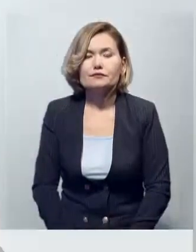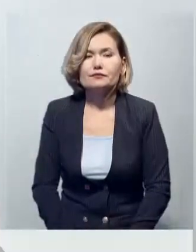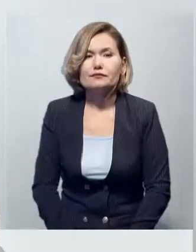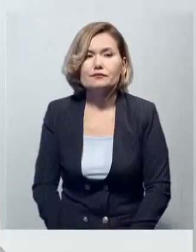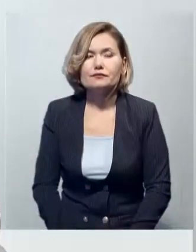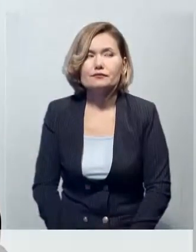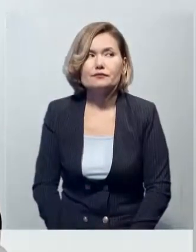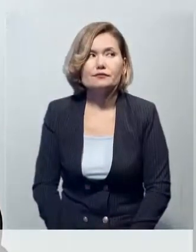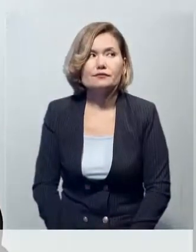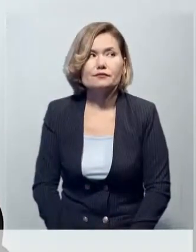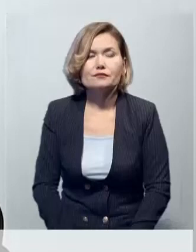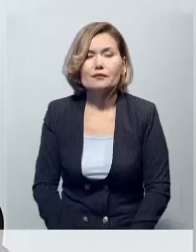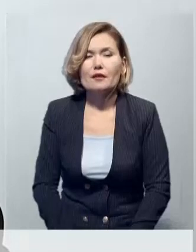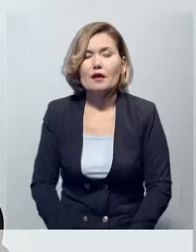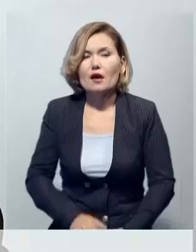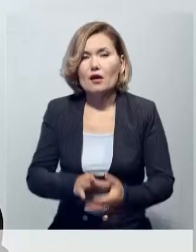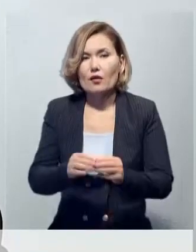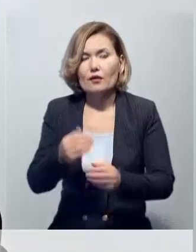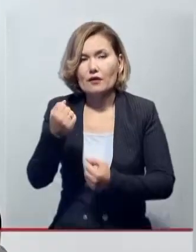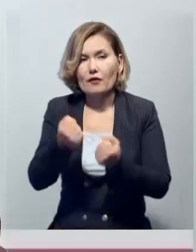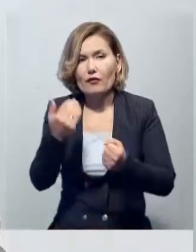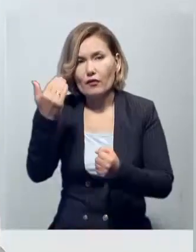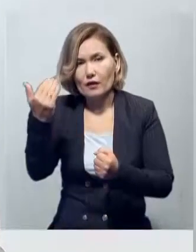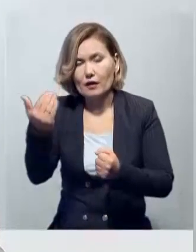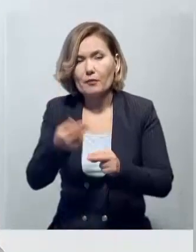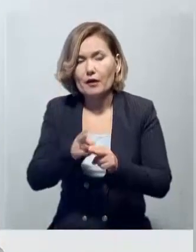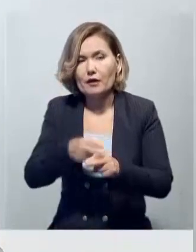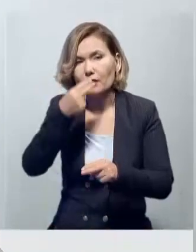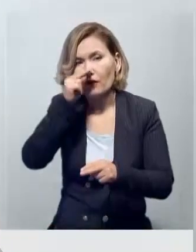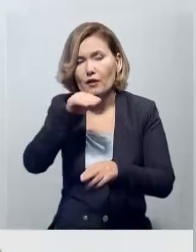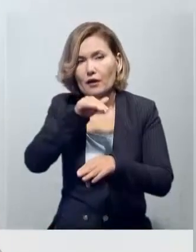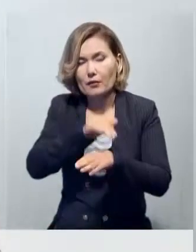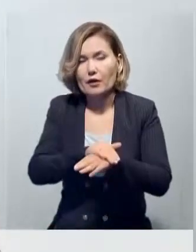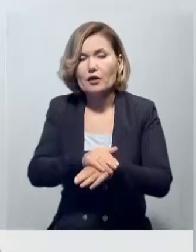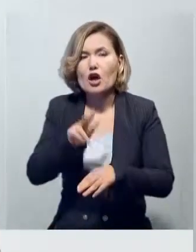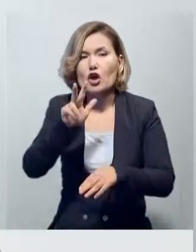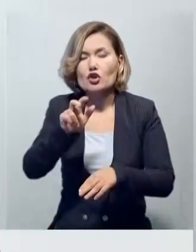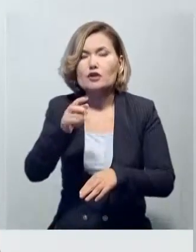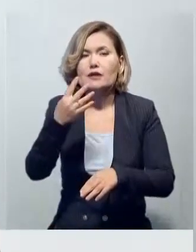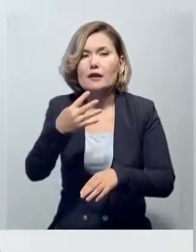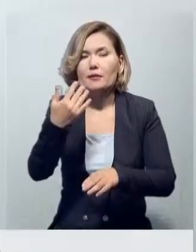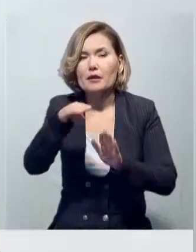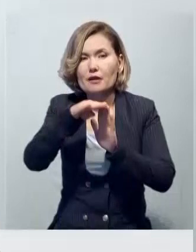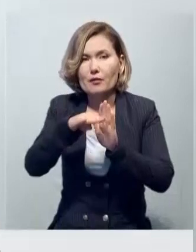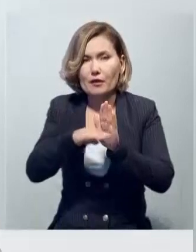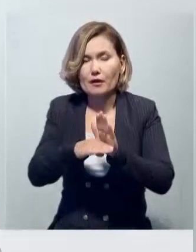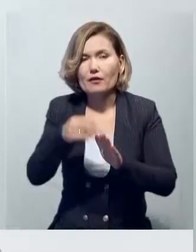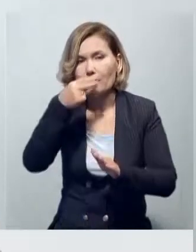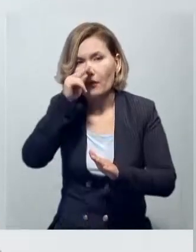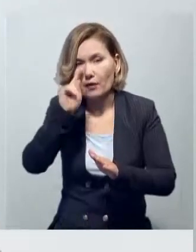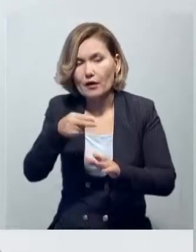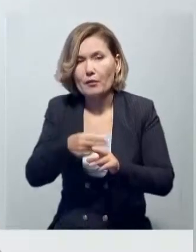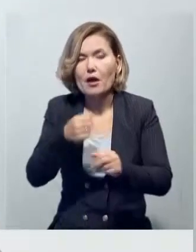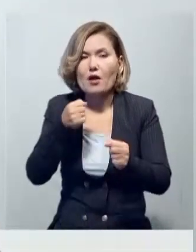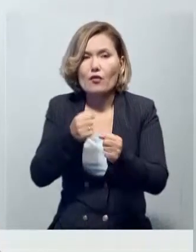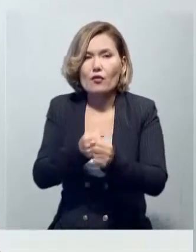Сот үкіметті Нұрбек Айбекұлы Жұмекешев Қазақстан Республикасы қылмыстық кодексі 345-ші бабының 3-бөлігі 3-бөлігінде